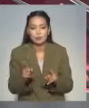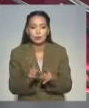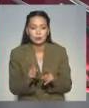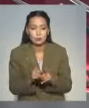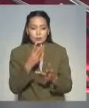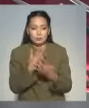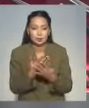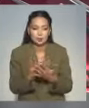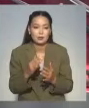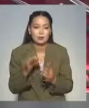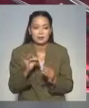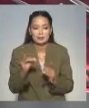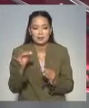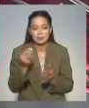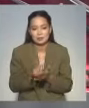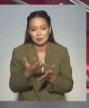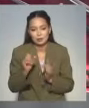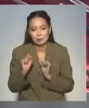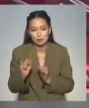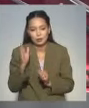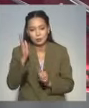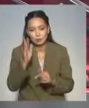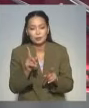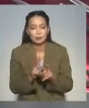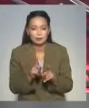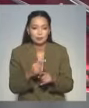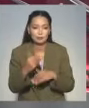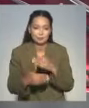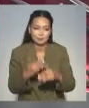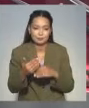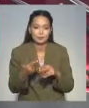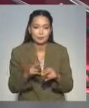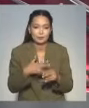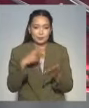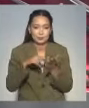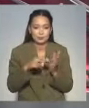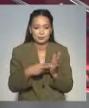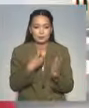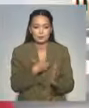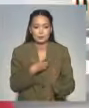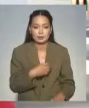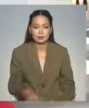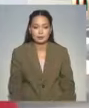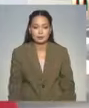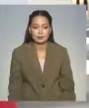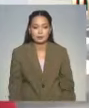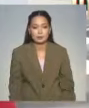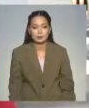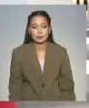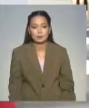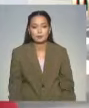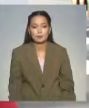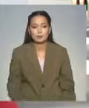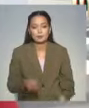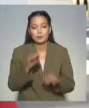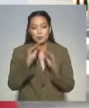қарашығындай қорғау, және өскілің ұрпаққа аманат жеткізу менің басты мақсатым. Рухани